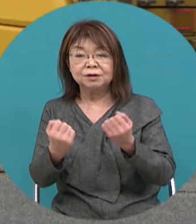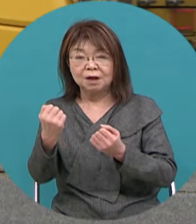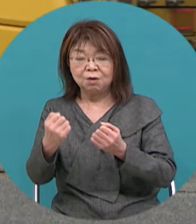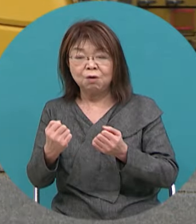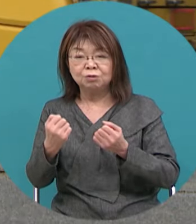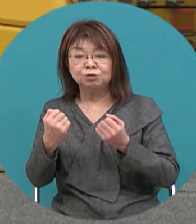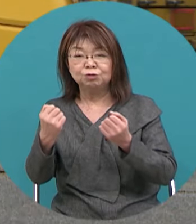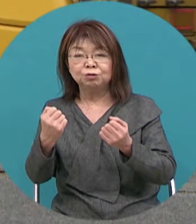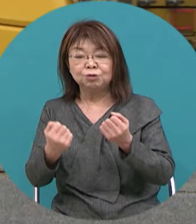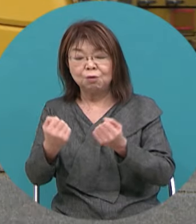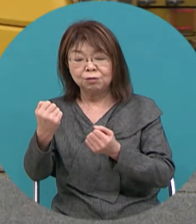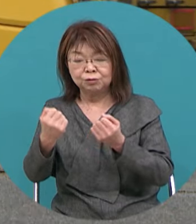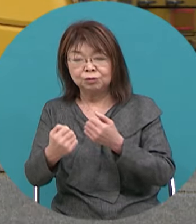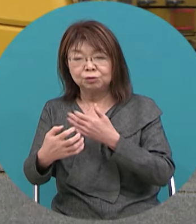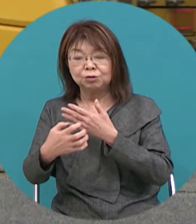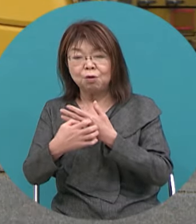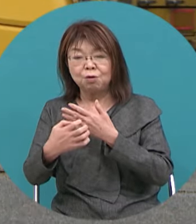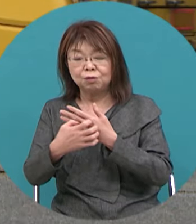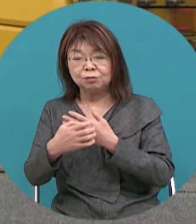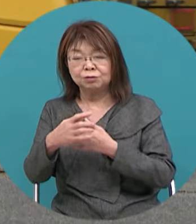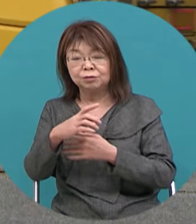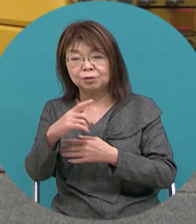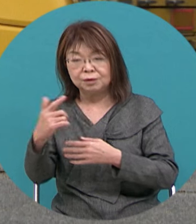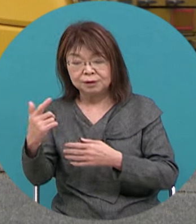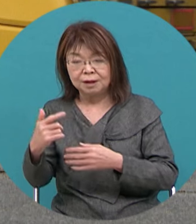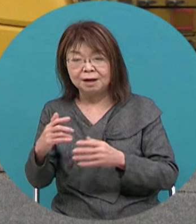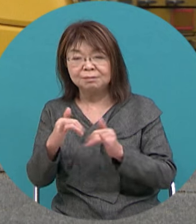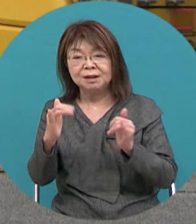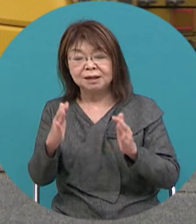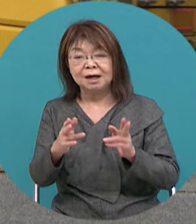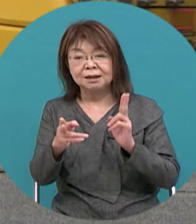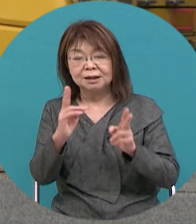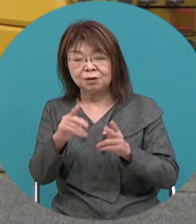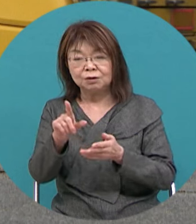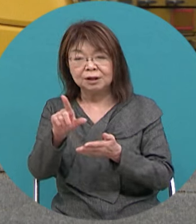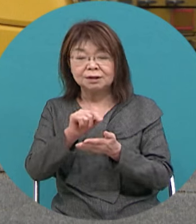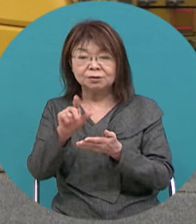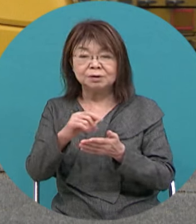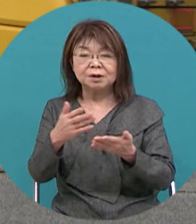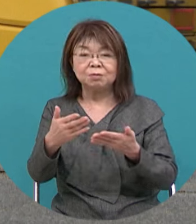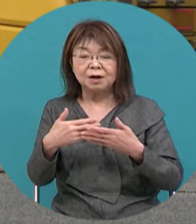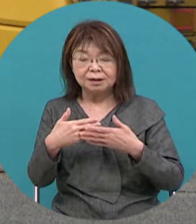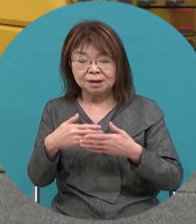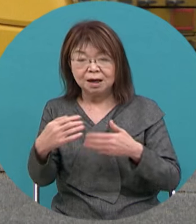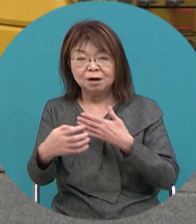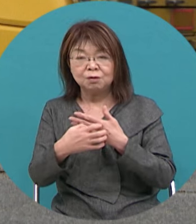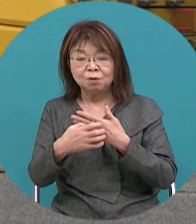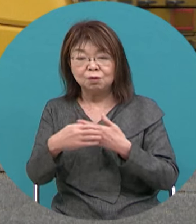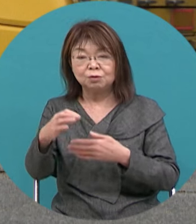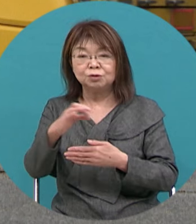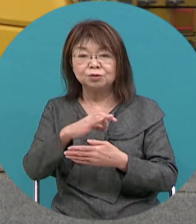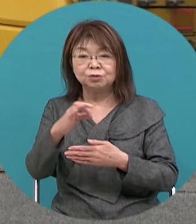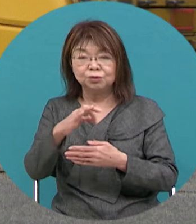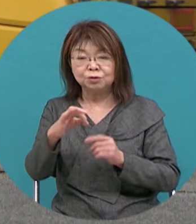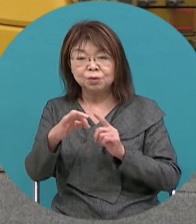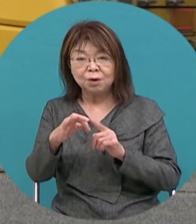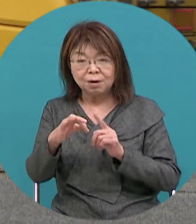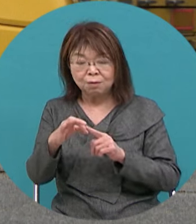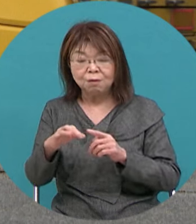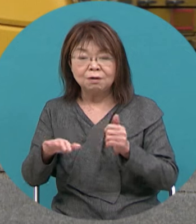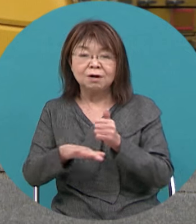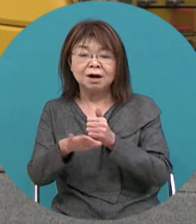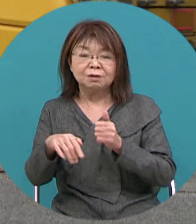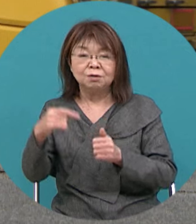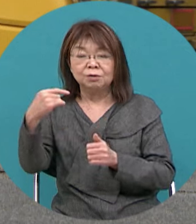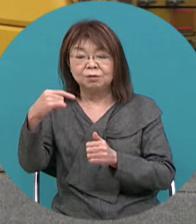く広告塔として民間企業に活用してもらい、得られる広告収入を環境教育に活